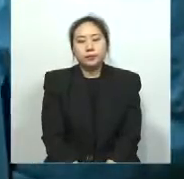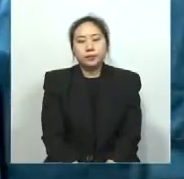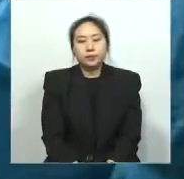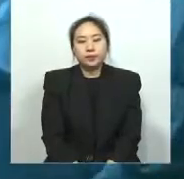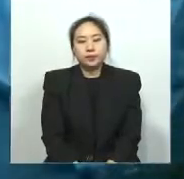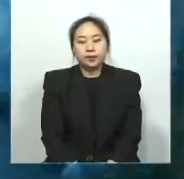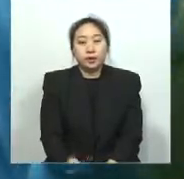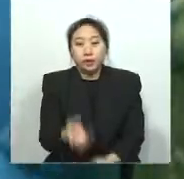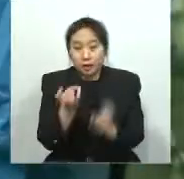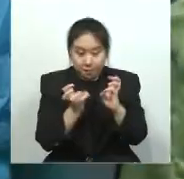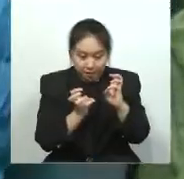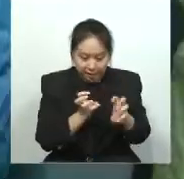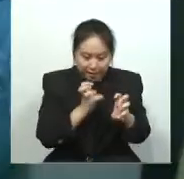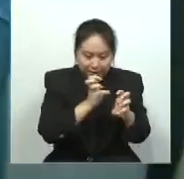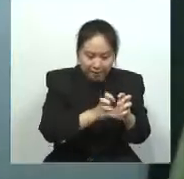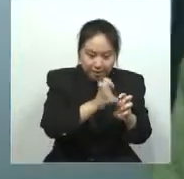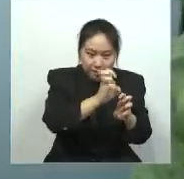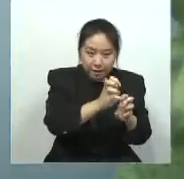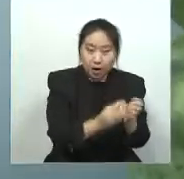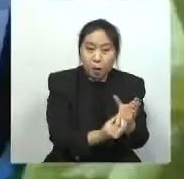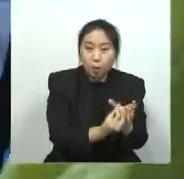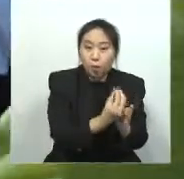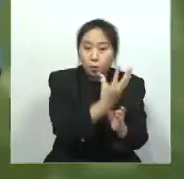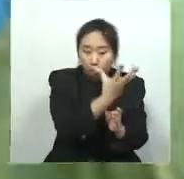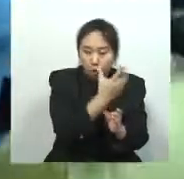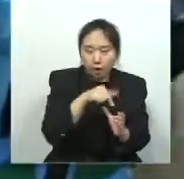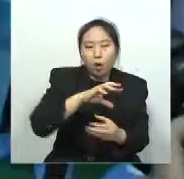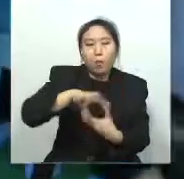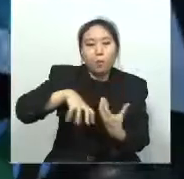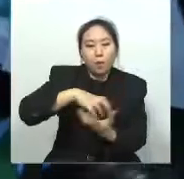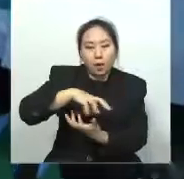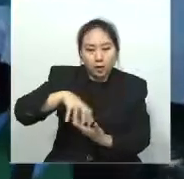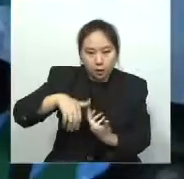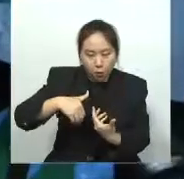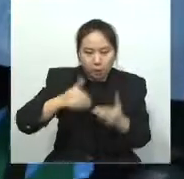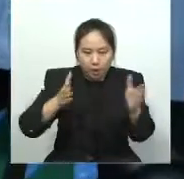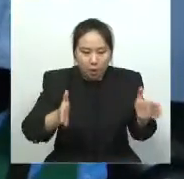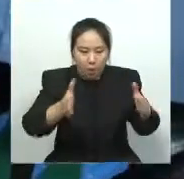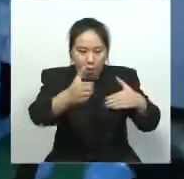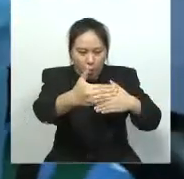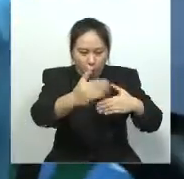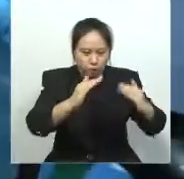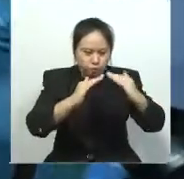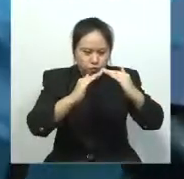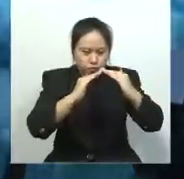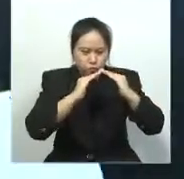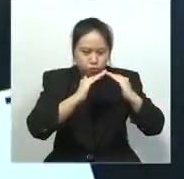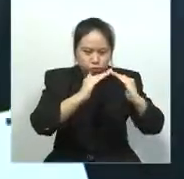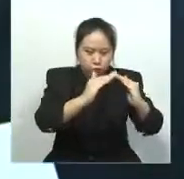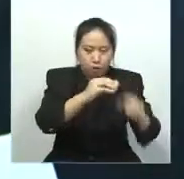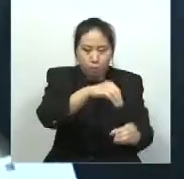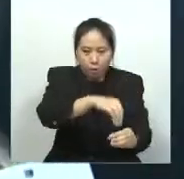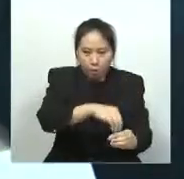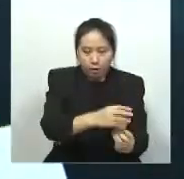สำหรับเมล็ดพันธุ์กัญชาที่ใช้ปลูกนะคะเป็นสายพันธุ์ลูกผสมปลูกในอาคารซึ่งใช้เทคโนโลยีระบบรากล